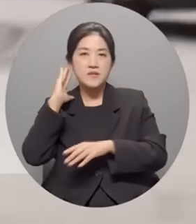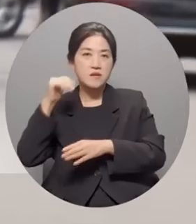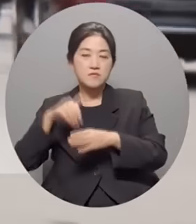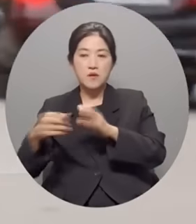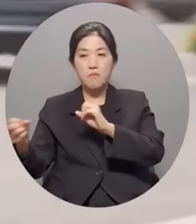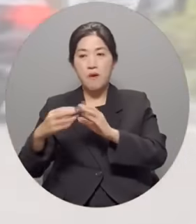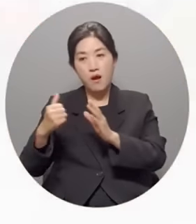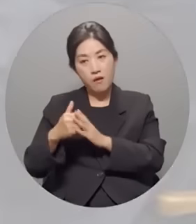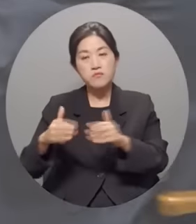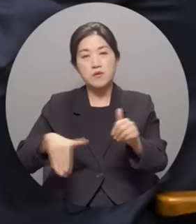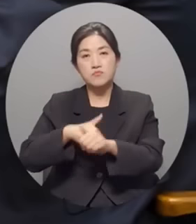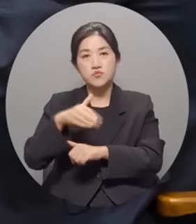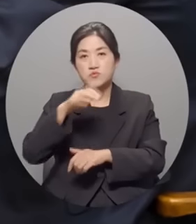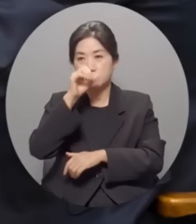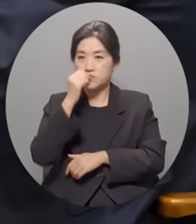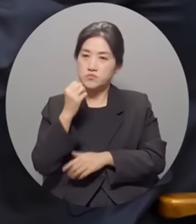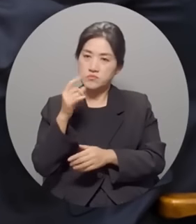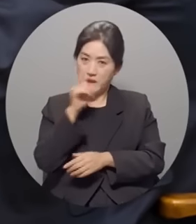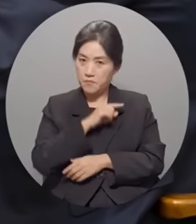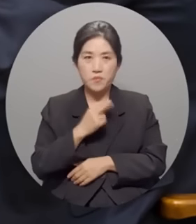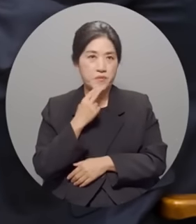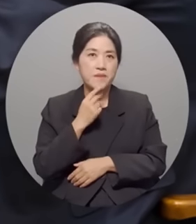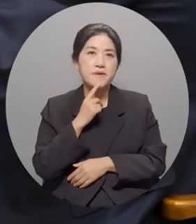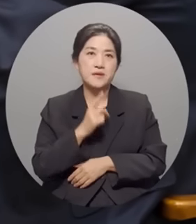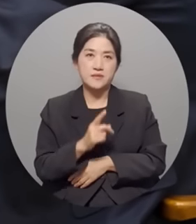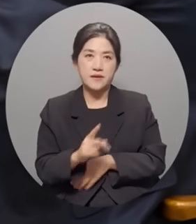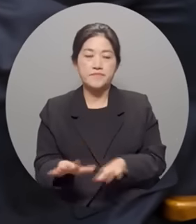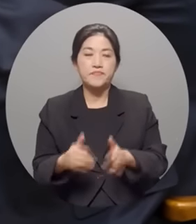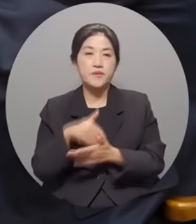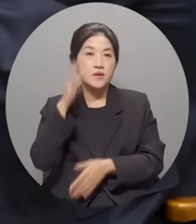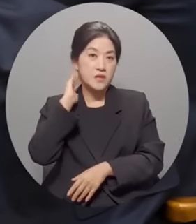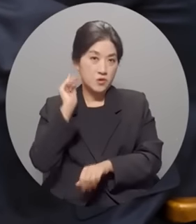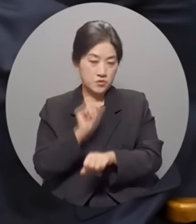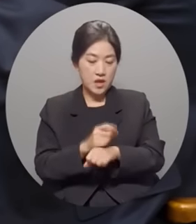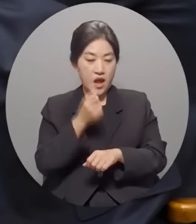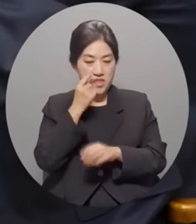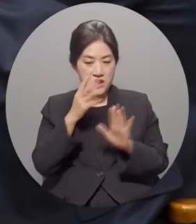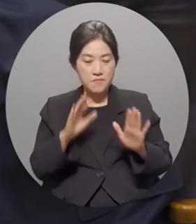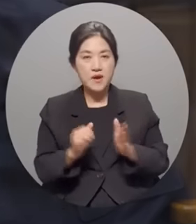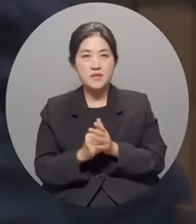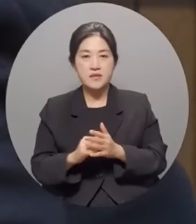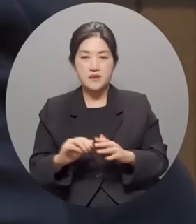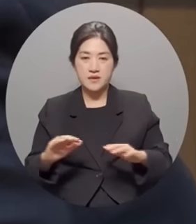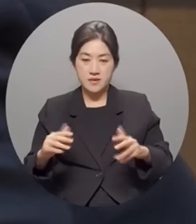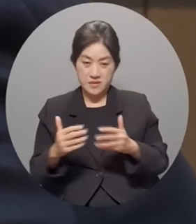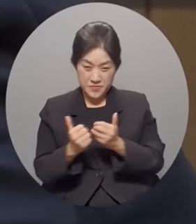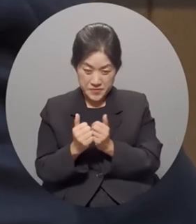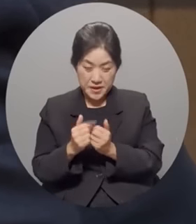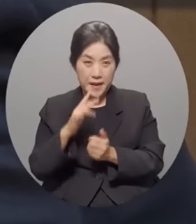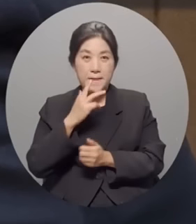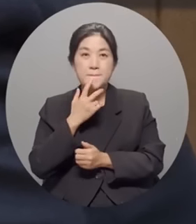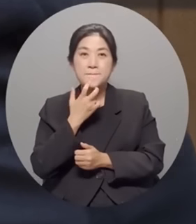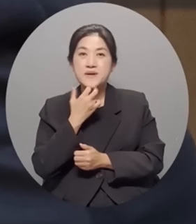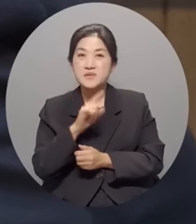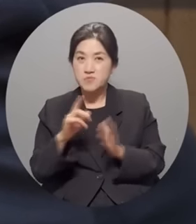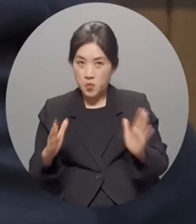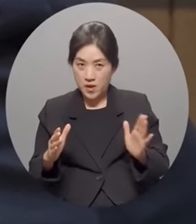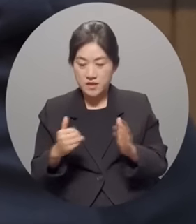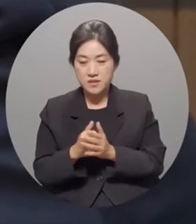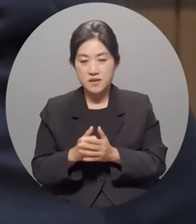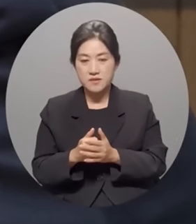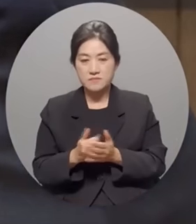않다고도 전했습니다 대통령 씨은 한 달 만에 이루어진 81분 면담에 대해 격이 없는 대화를 통해